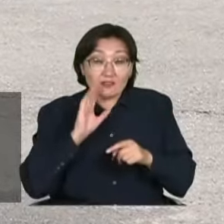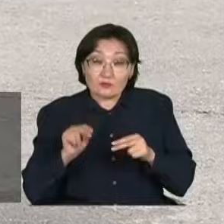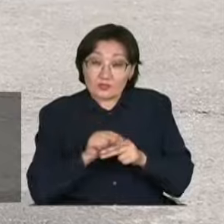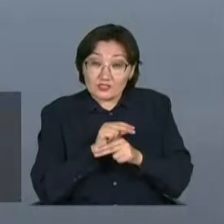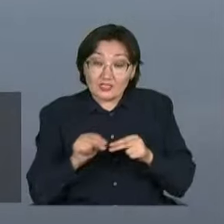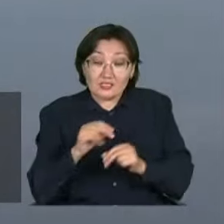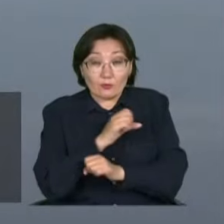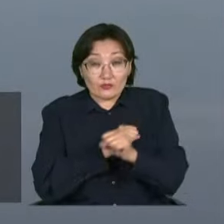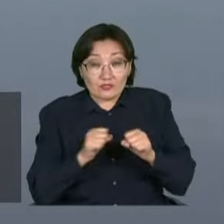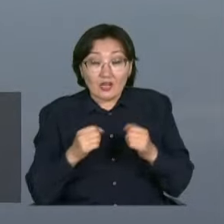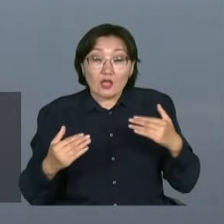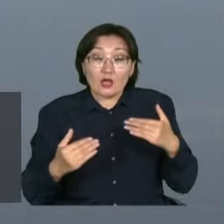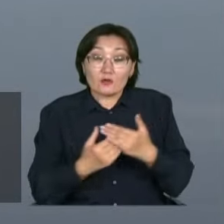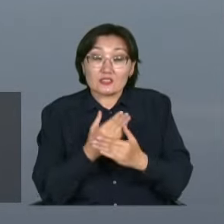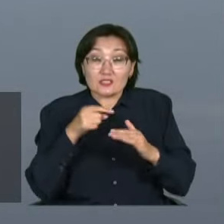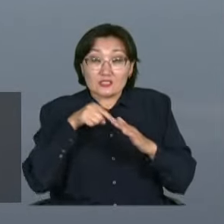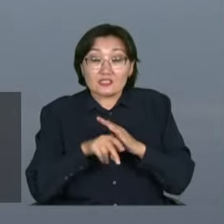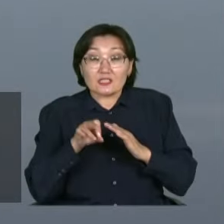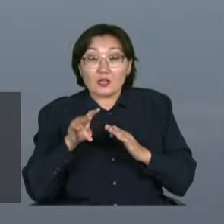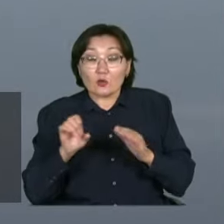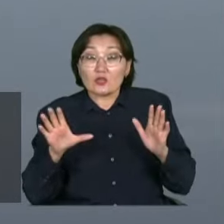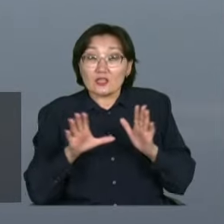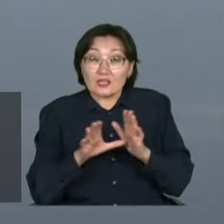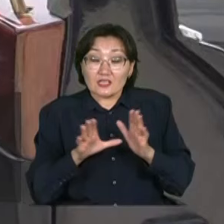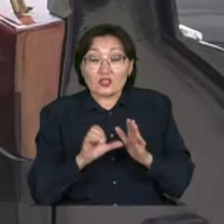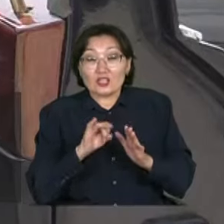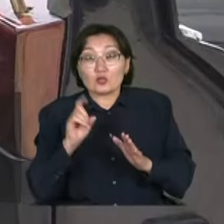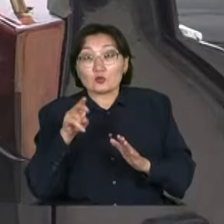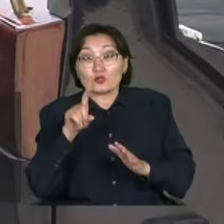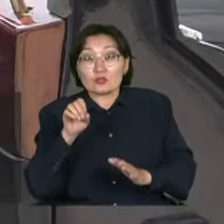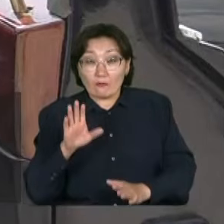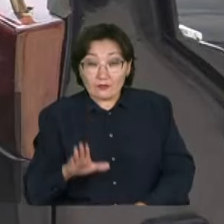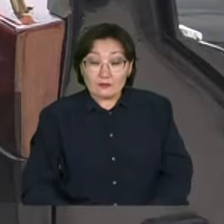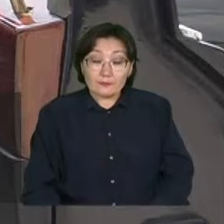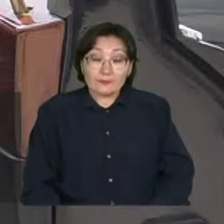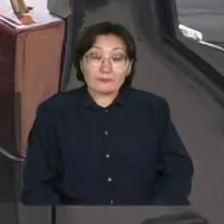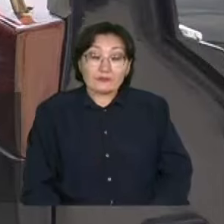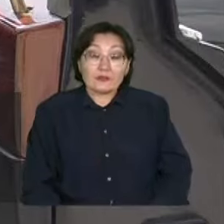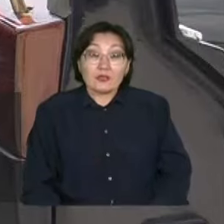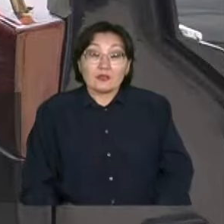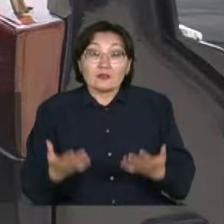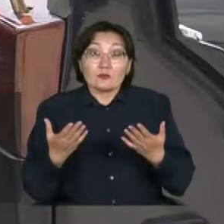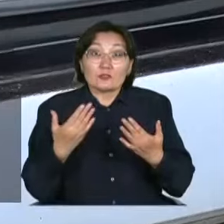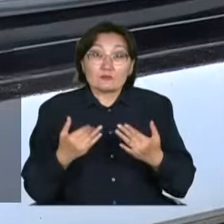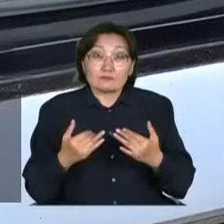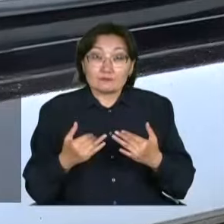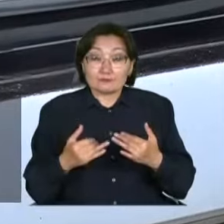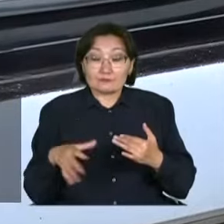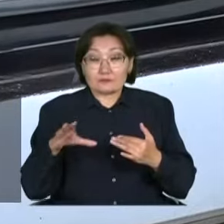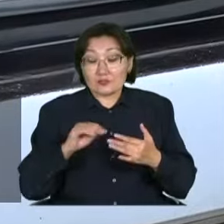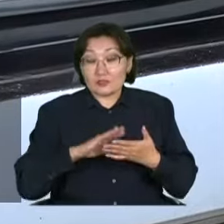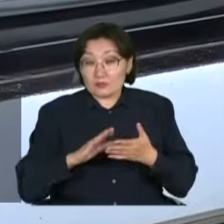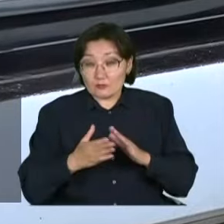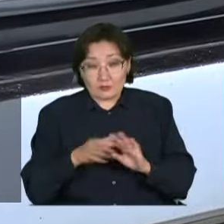отремонтировали двигатель и обновили салон, электрику и кузов. У нее, естественно, гаражное хранение в неплохом состоянии